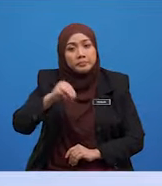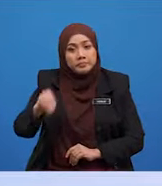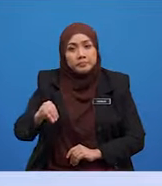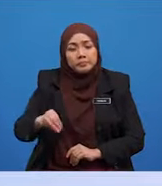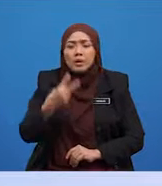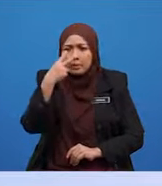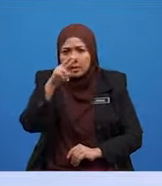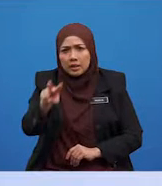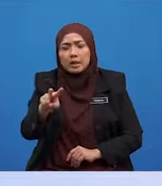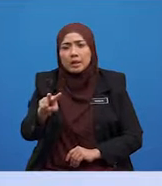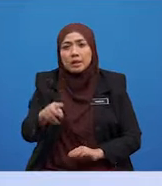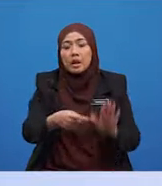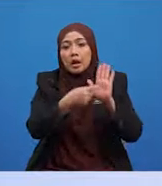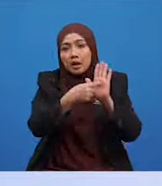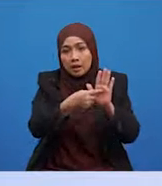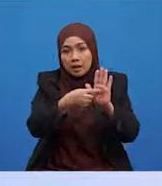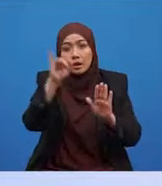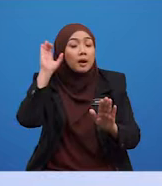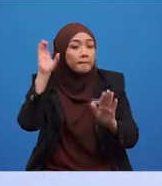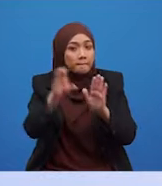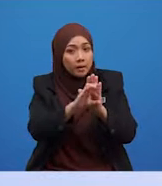Murid-murid, perhatikan paparan.